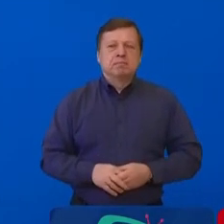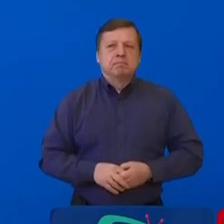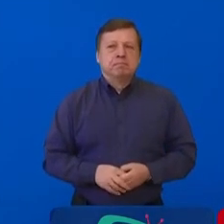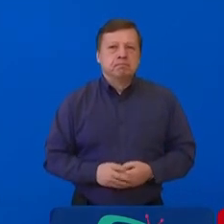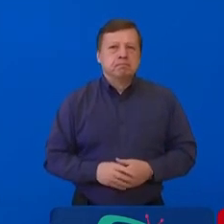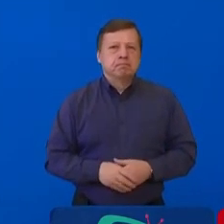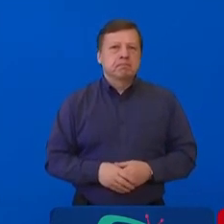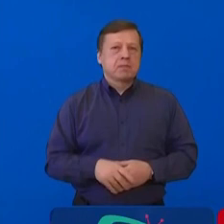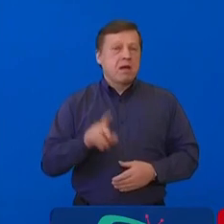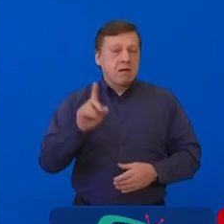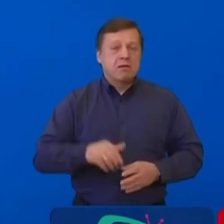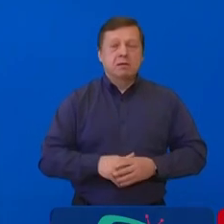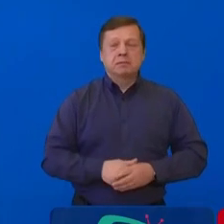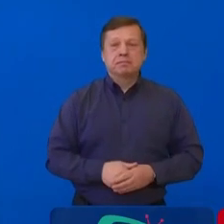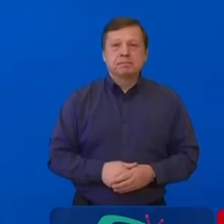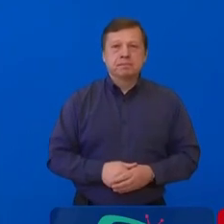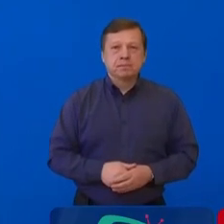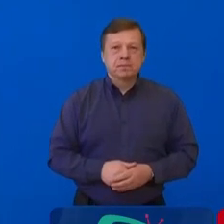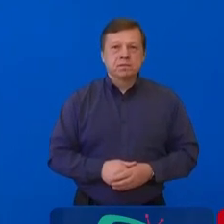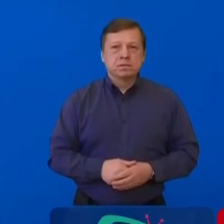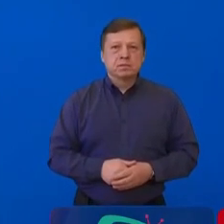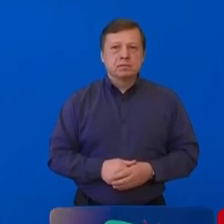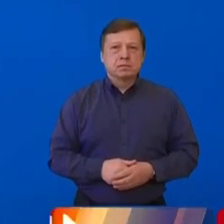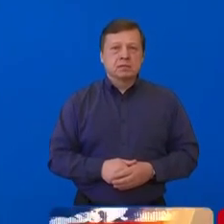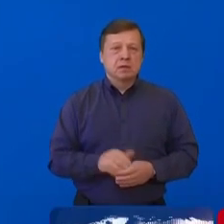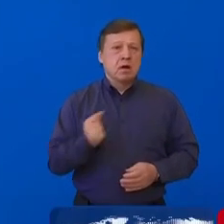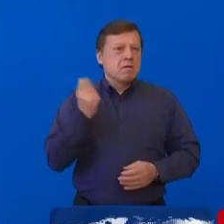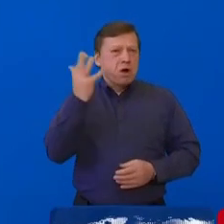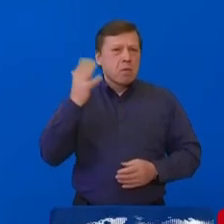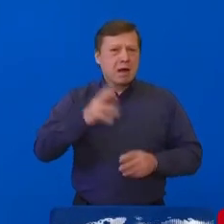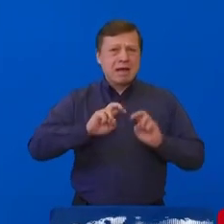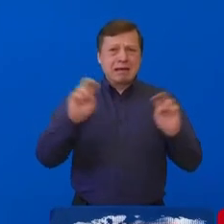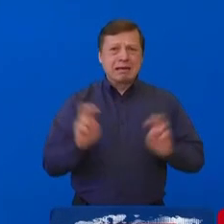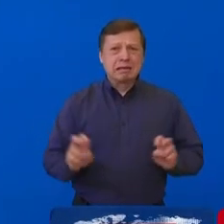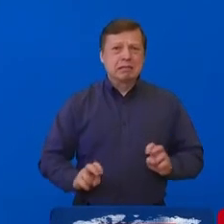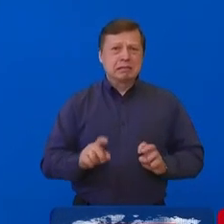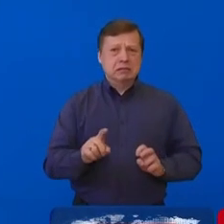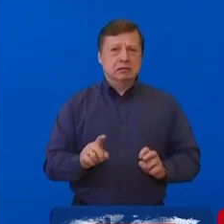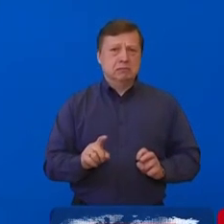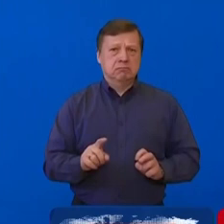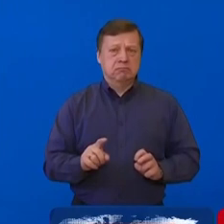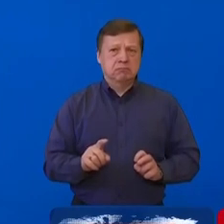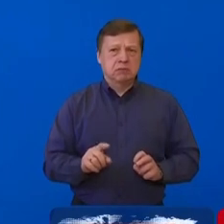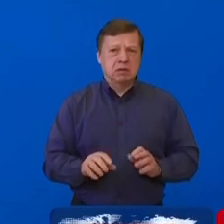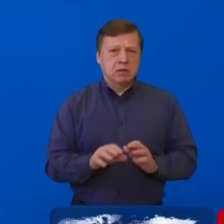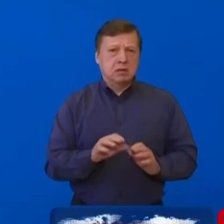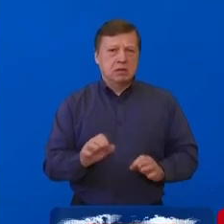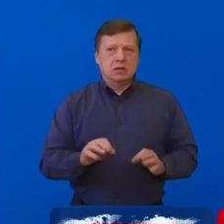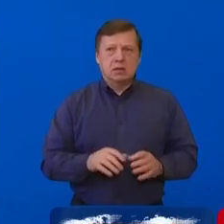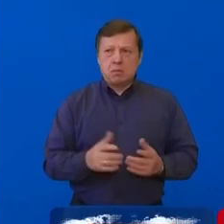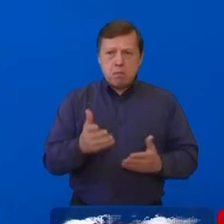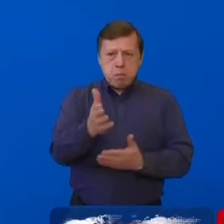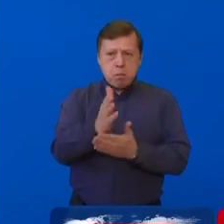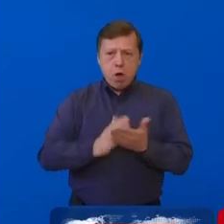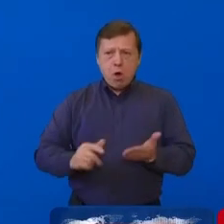wieku. Natomiast nikt sobie nie wyobrażał kryzysu, który miałby polegać na czymś takim, że nagle